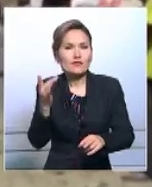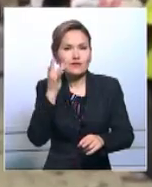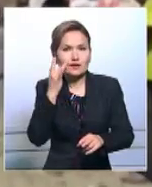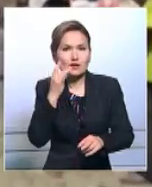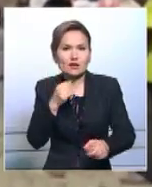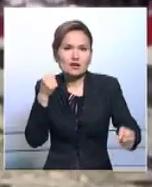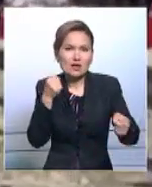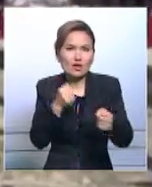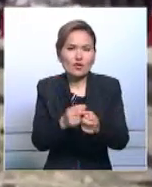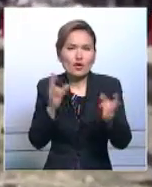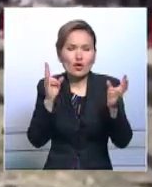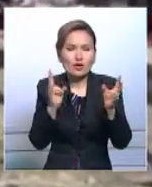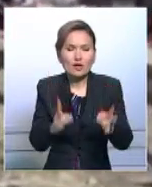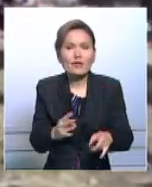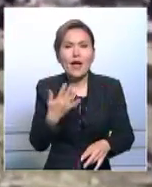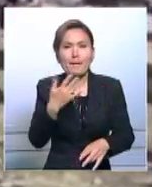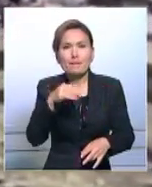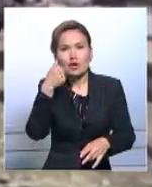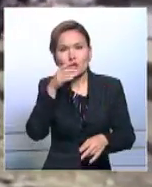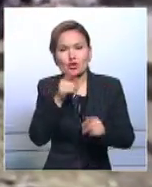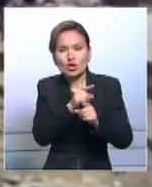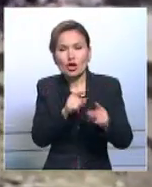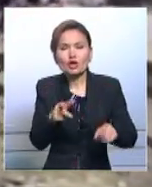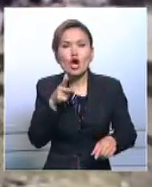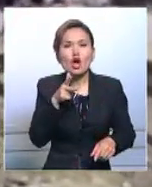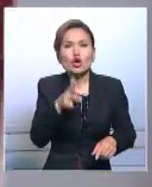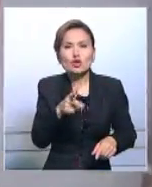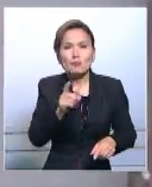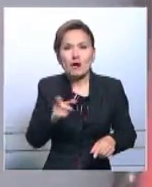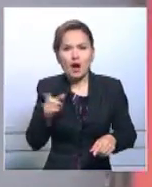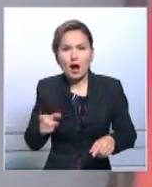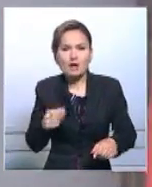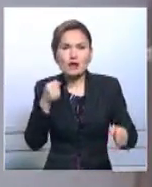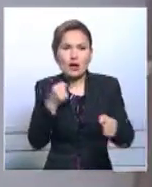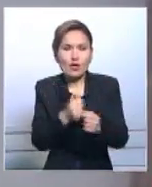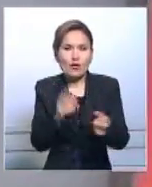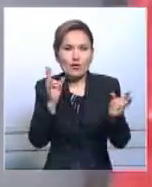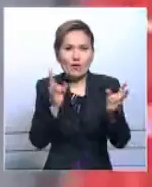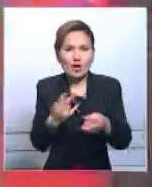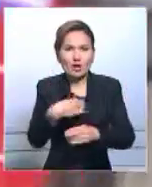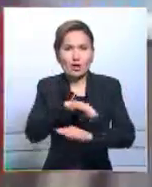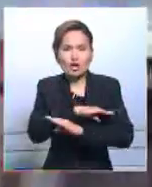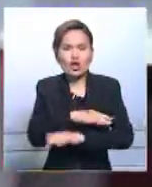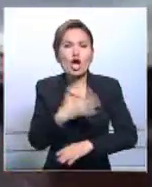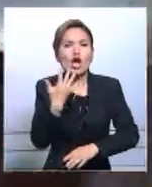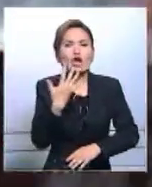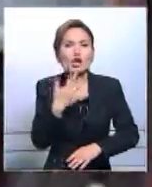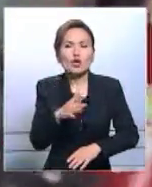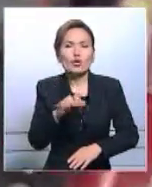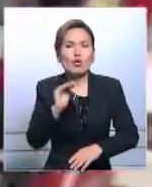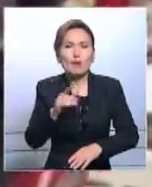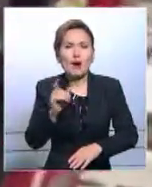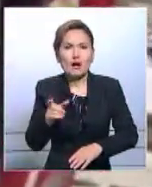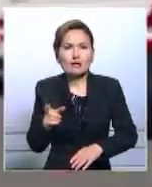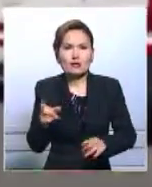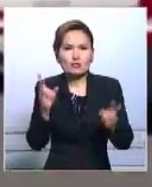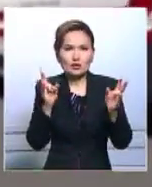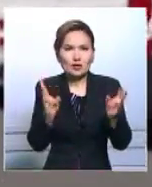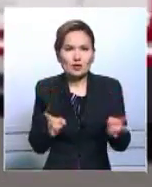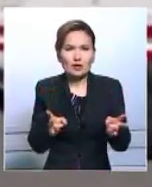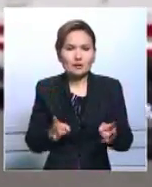Соңғы 5 жылдың өзінде 3000-ға жоқ жолаушы көлік апатынан көз жұмып, тағы 50 мыңнан астам адам жараланған.